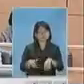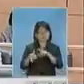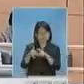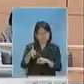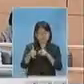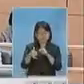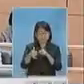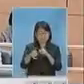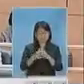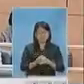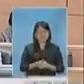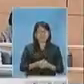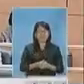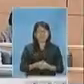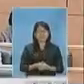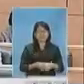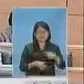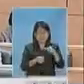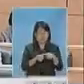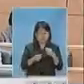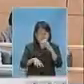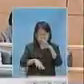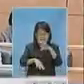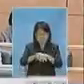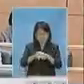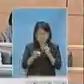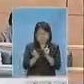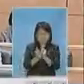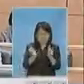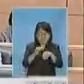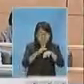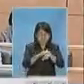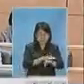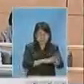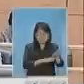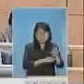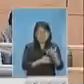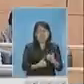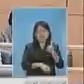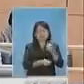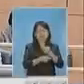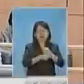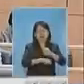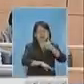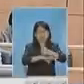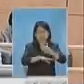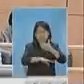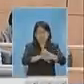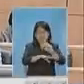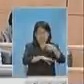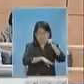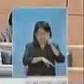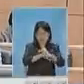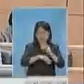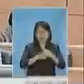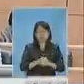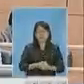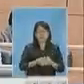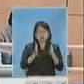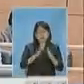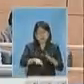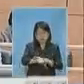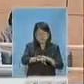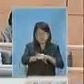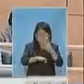แมนเดล่าออกจากที่จำขังดำรงตำแหน่งประธานาธิบดีเป็นชัยชนะอย่างยิ่งใหญ่ของคนผิวสี